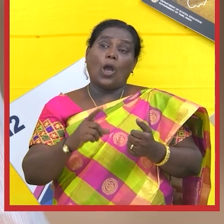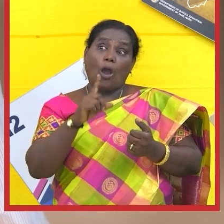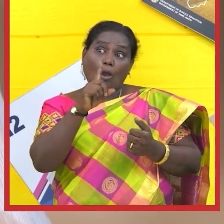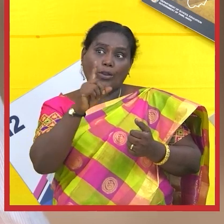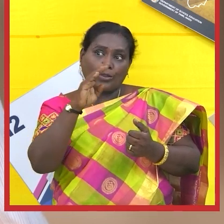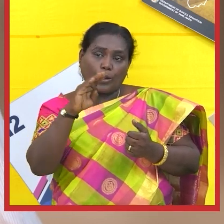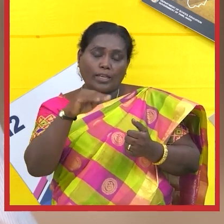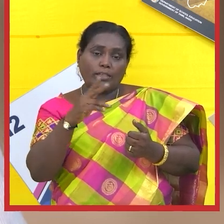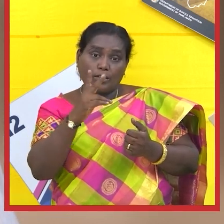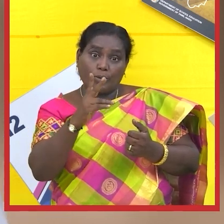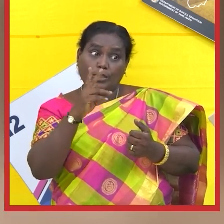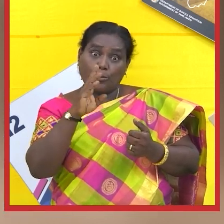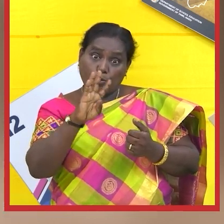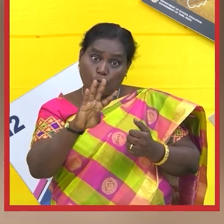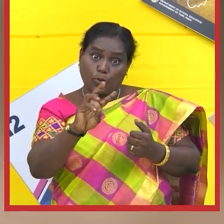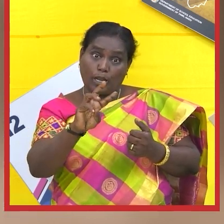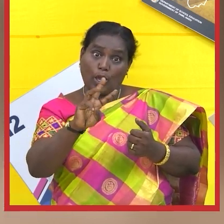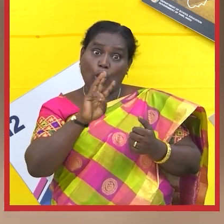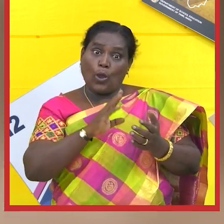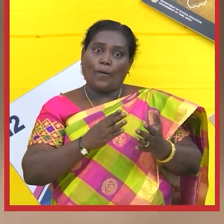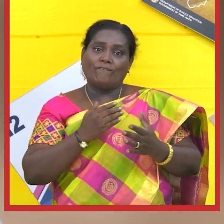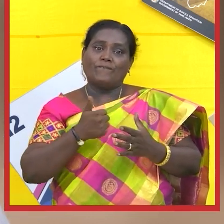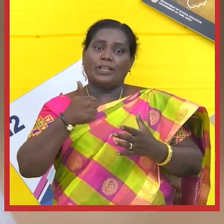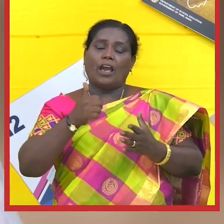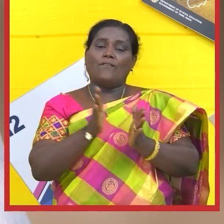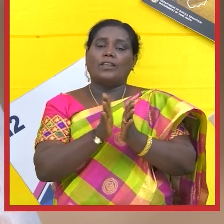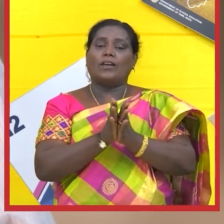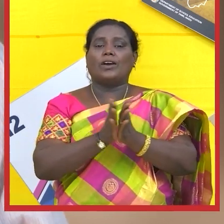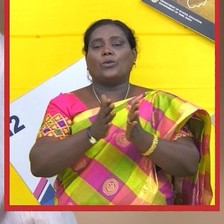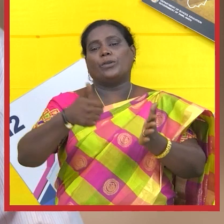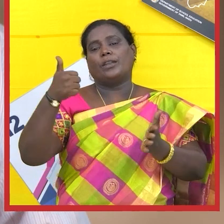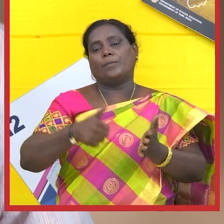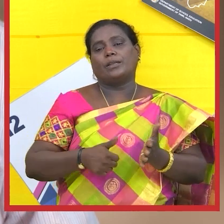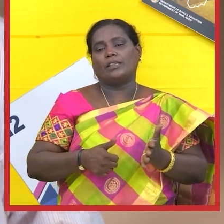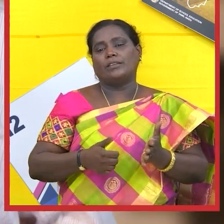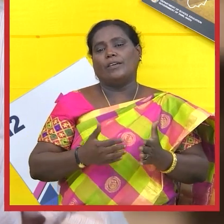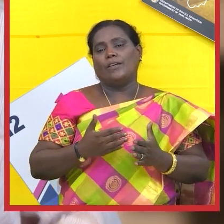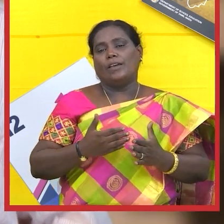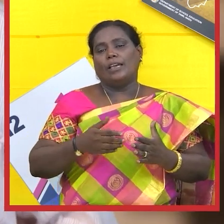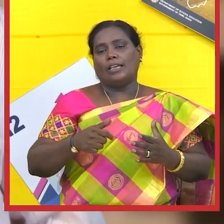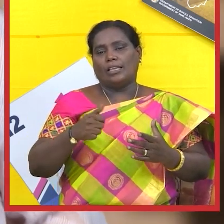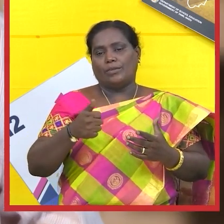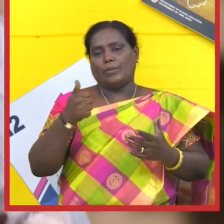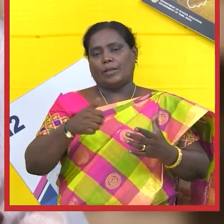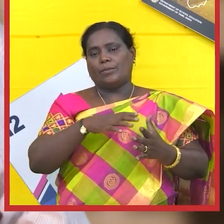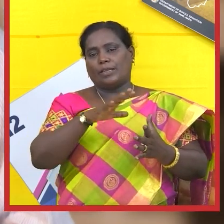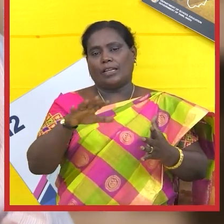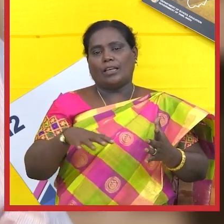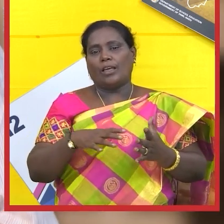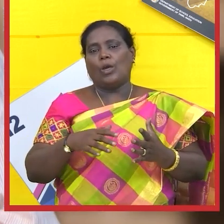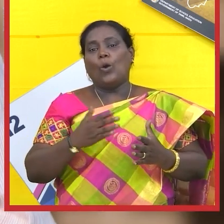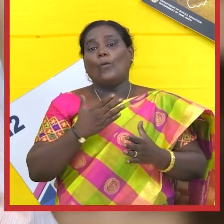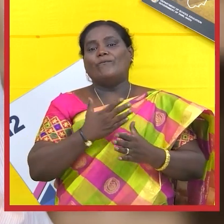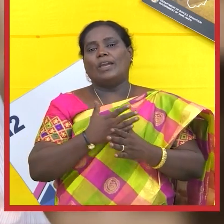1923 இவர்தான் முதன் முதலில் கொண்டாடுகிறார். ஆக மே தின விழாவை தொழிலாளர்களுடைய உழைப்பிற்கு அங்கீகரிக்கும் வகையிலே ஏற்பட்ட